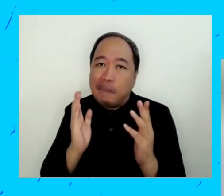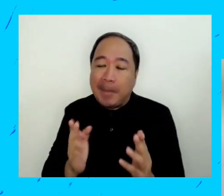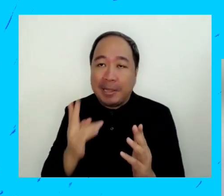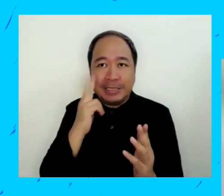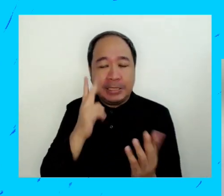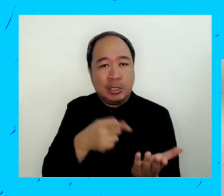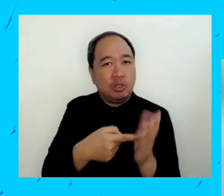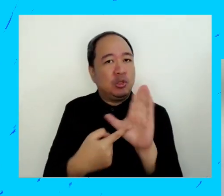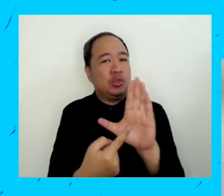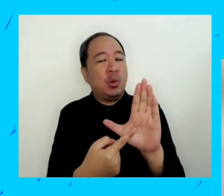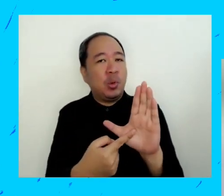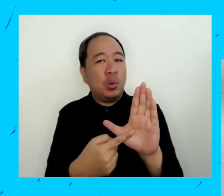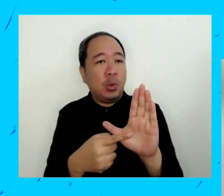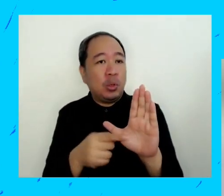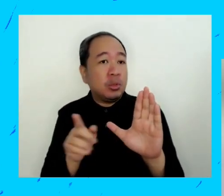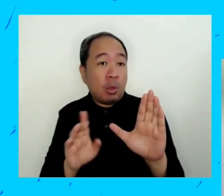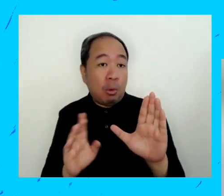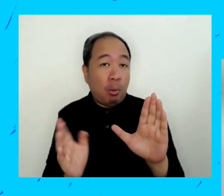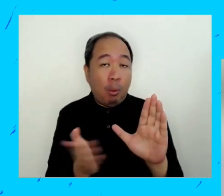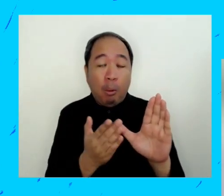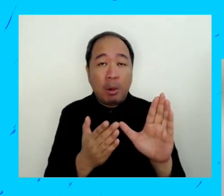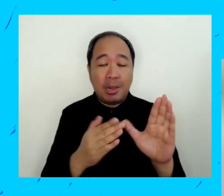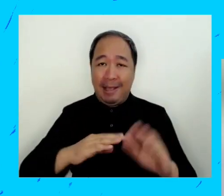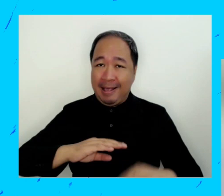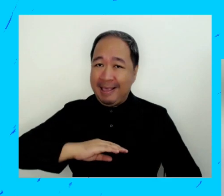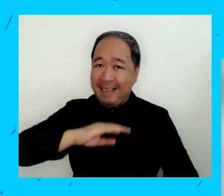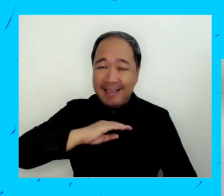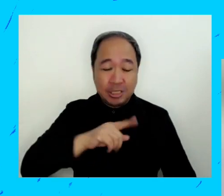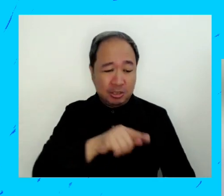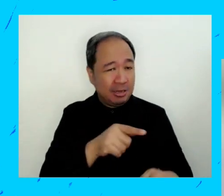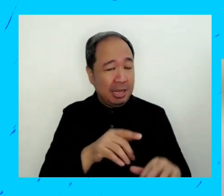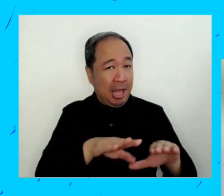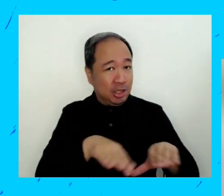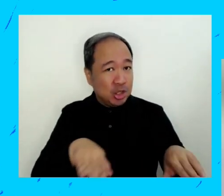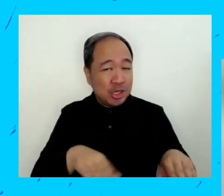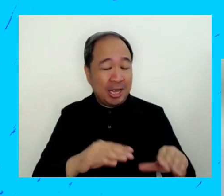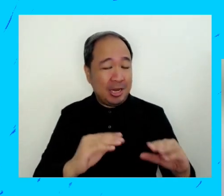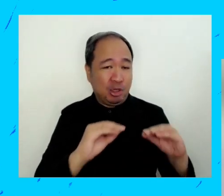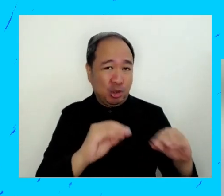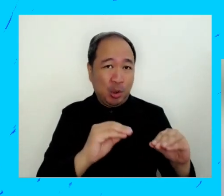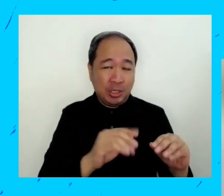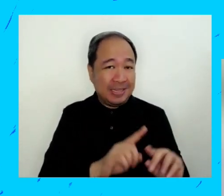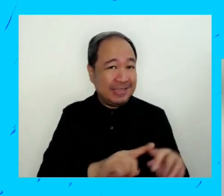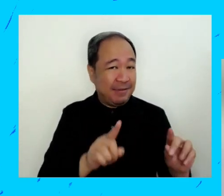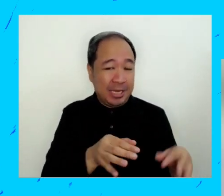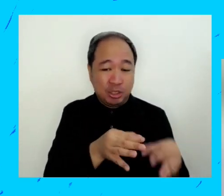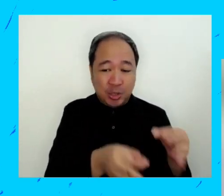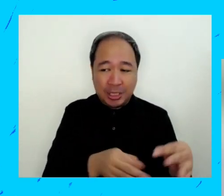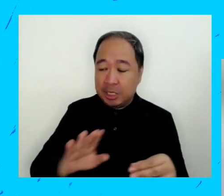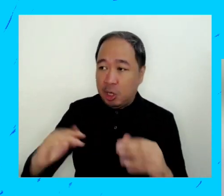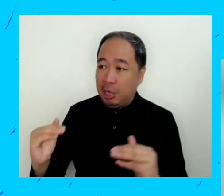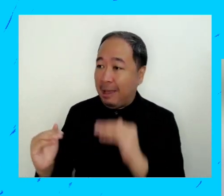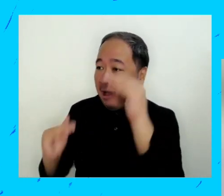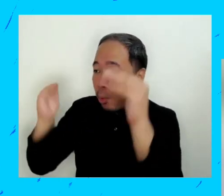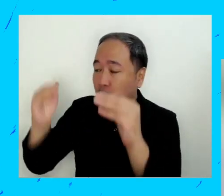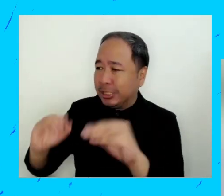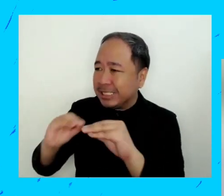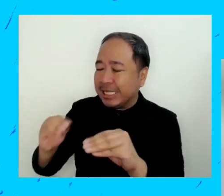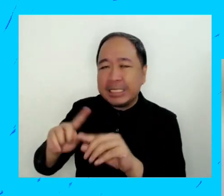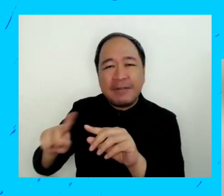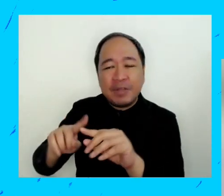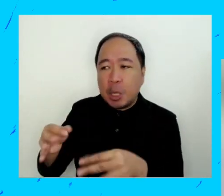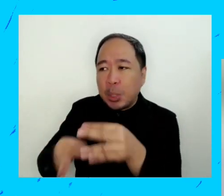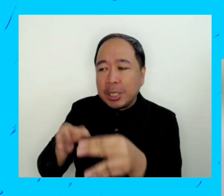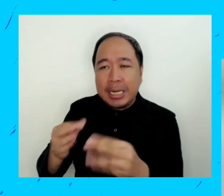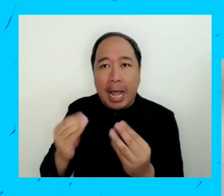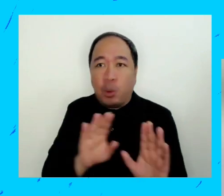valider que chaque âge doit être travailler de façon différente selon leurs